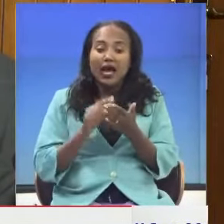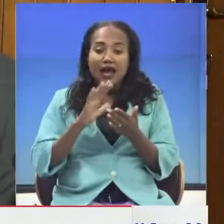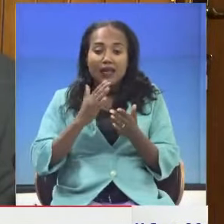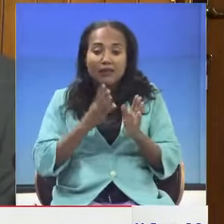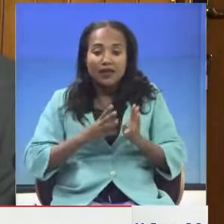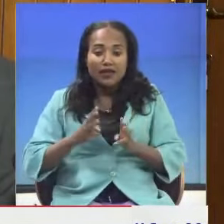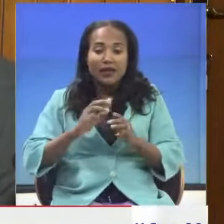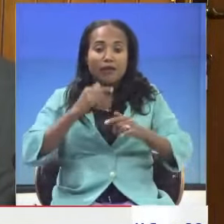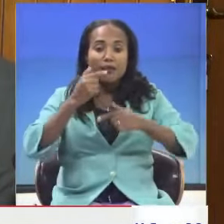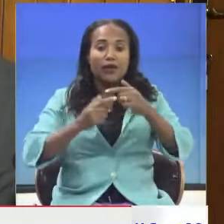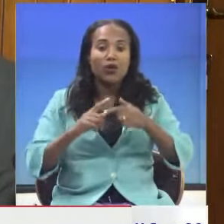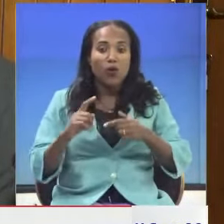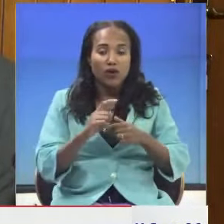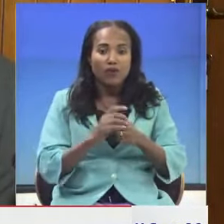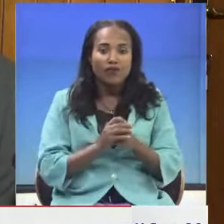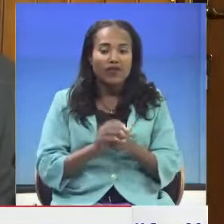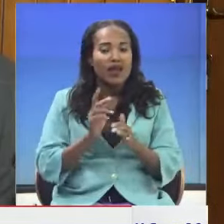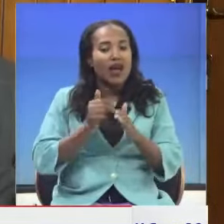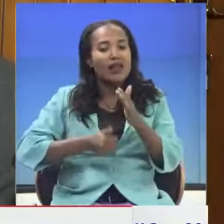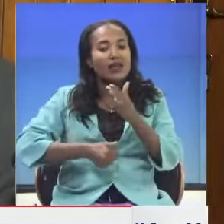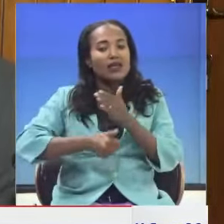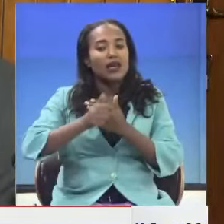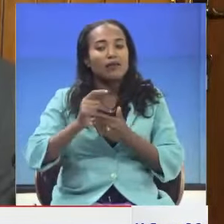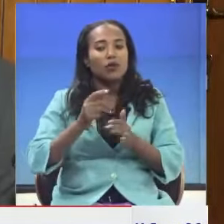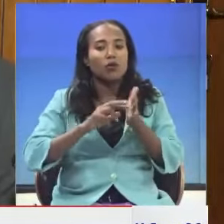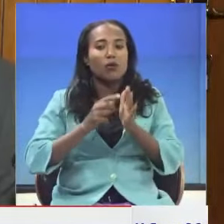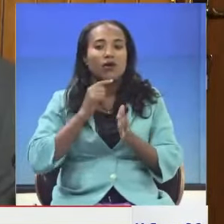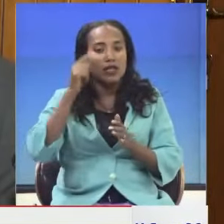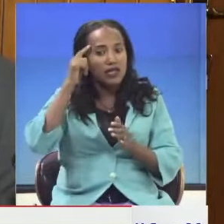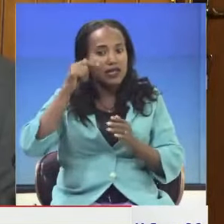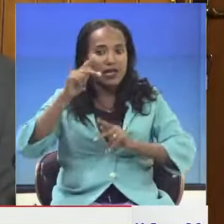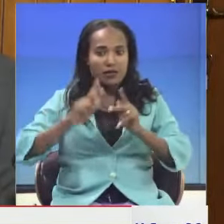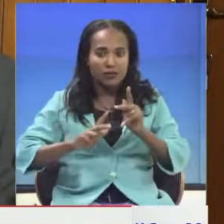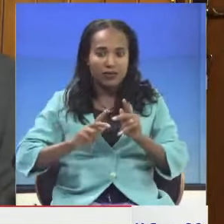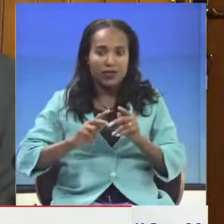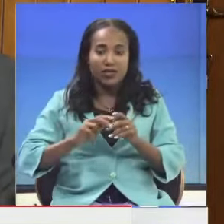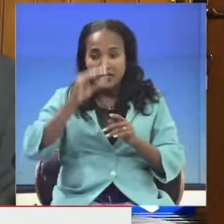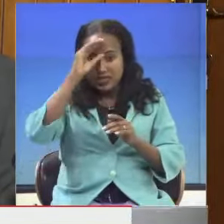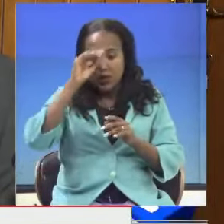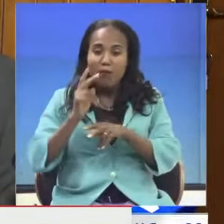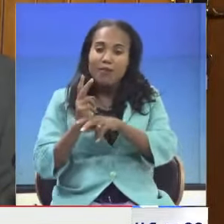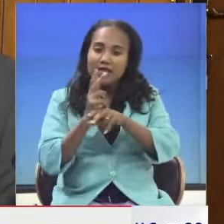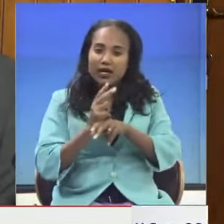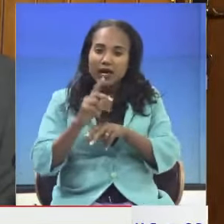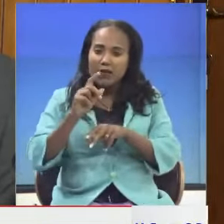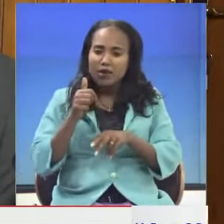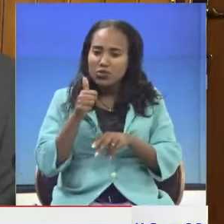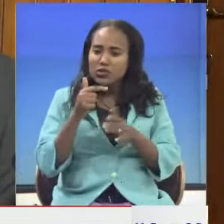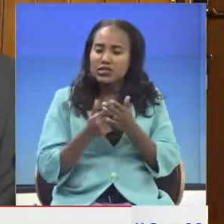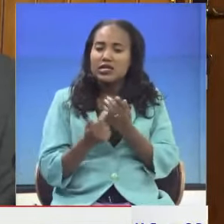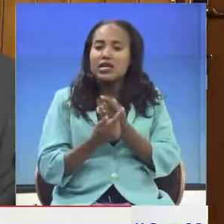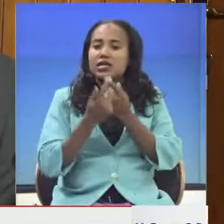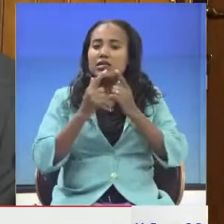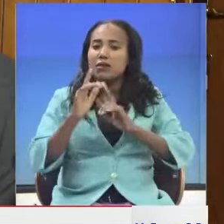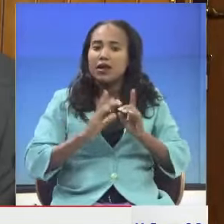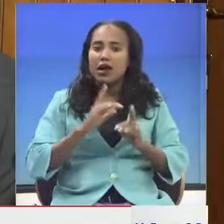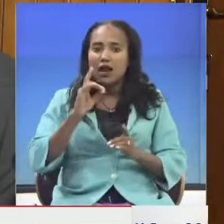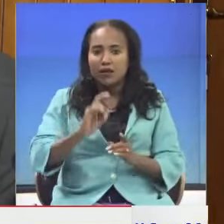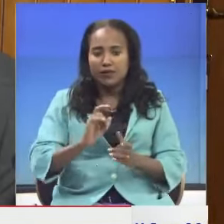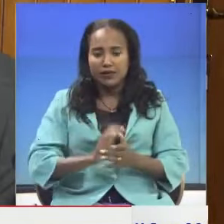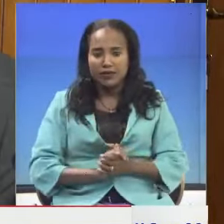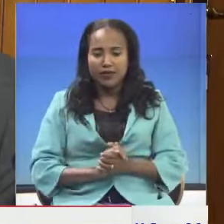በዚያ አይነት መንገድ መሄድ ከሆነ አደገኛ ነው የሚሆነው ማለት ነው። ለትግራይ ህዝብ ሰው መጠንቀቅ አለበት፣ ራሱን ከዚህ ነጻ ማድረግ